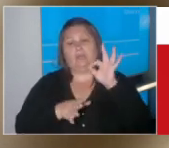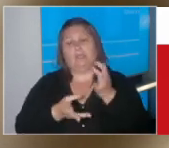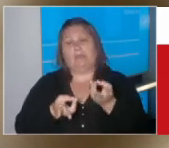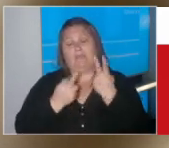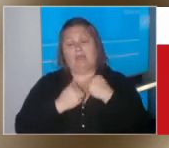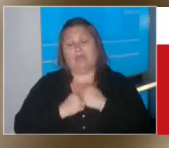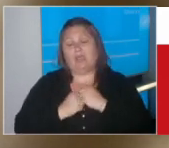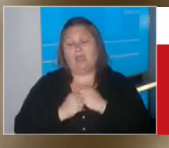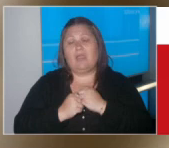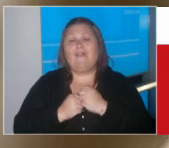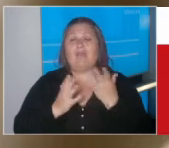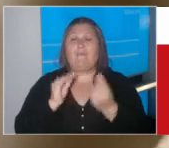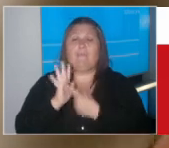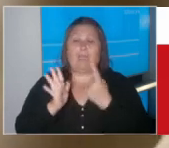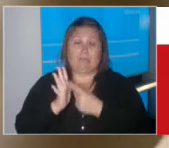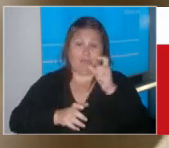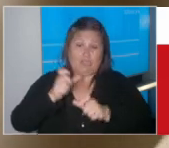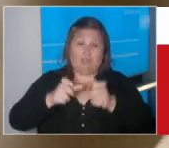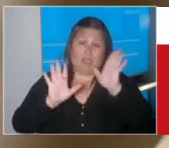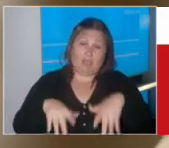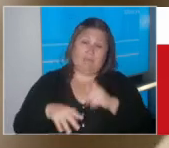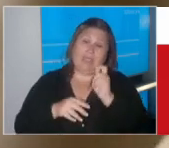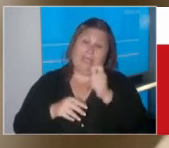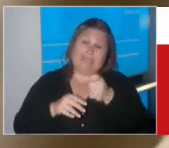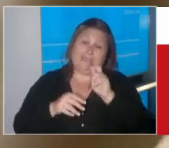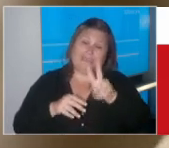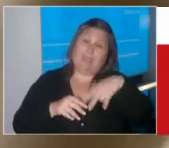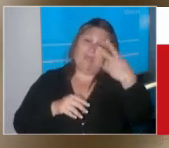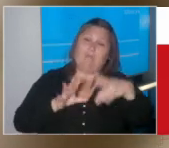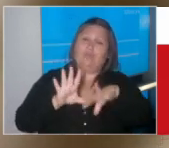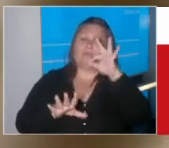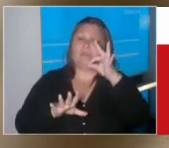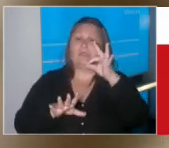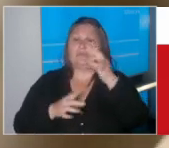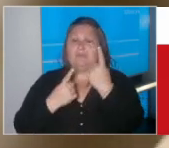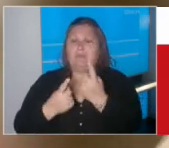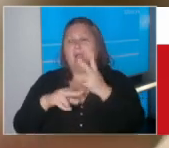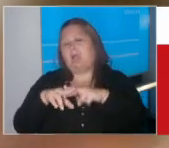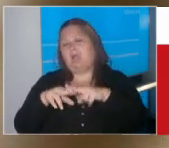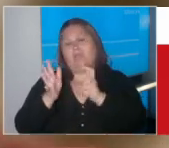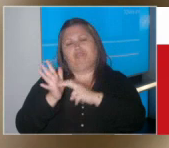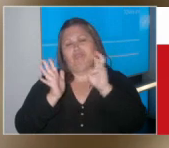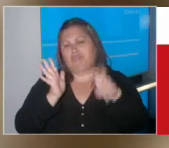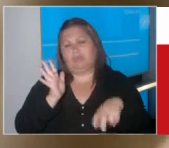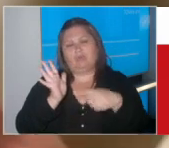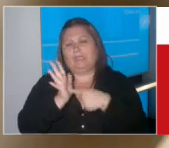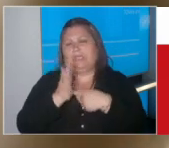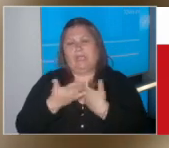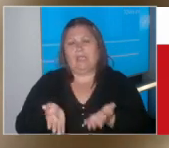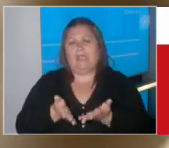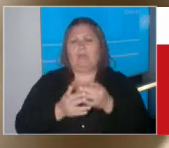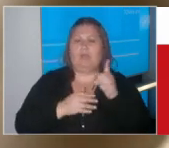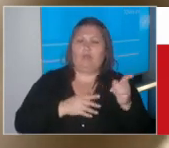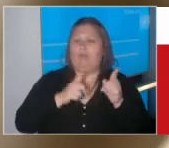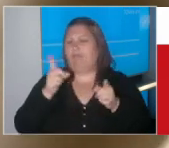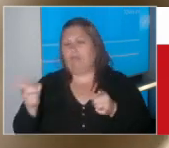והרבה פעמים אנשים כאלה שגם אם בכנסת הבאה מוצאים את עצמם, אחר כך נפלטים מהמערכת כי כבר אין להם. שם לא כן. הבית